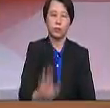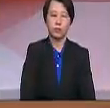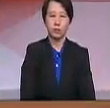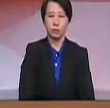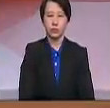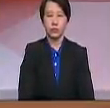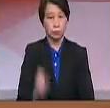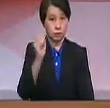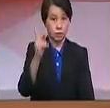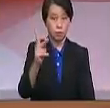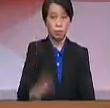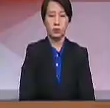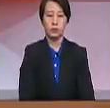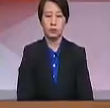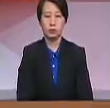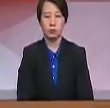Okay.